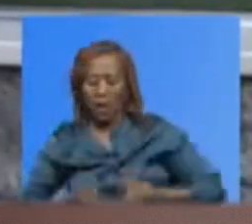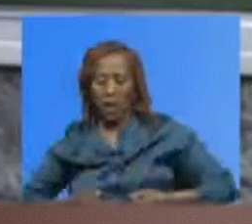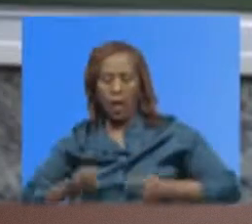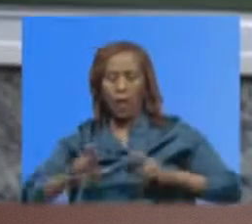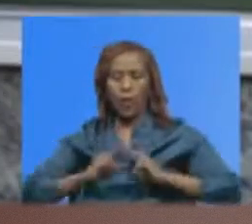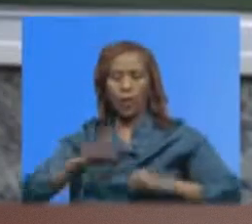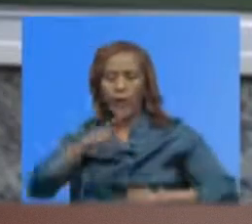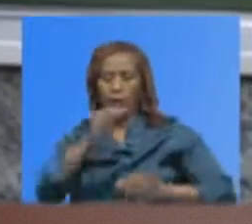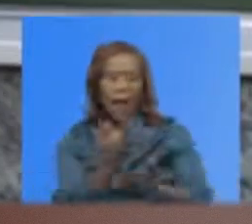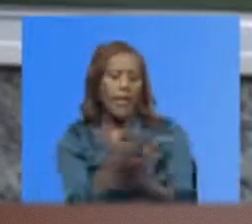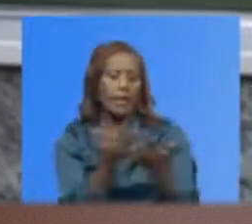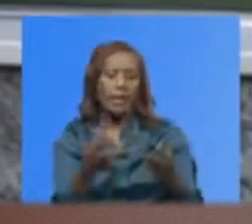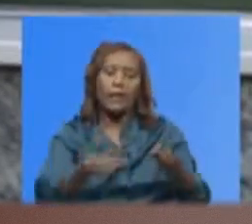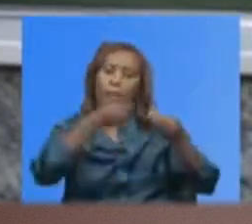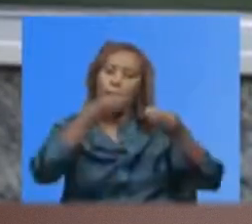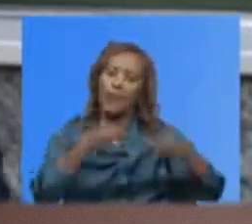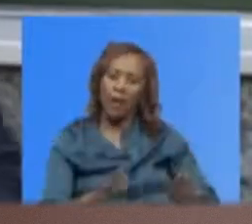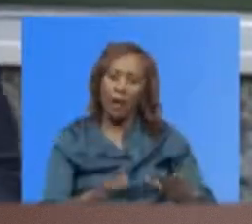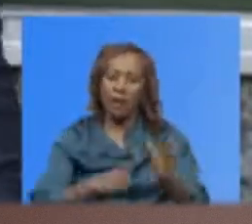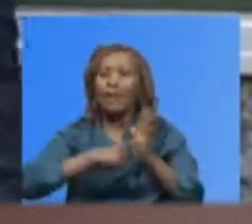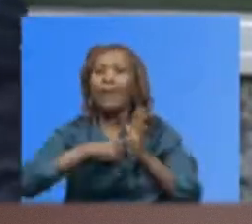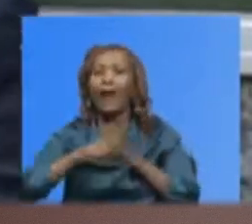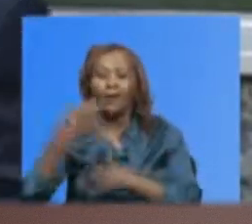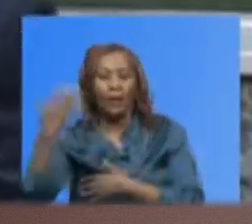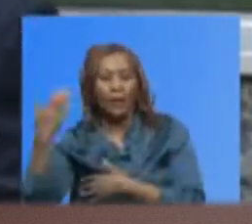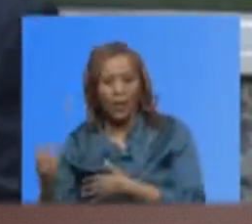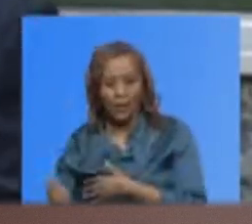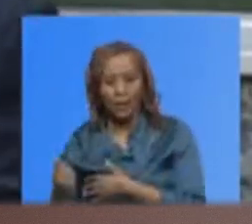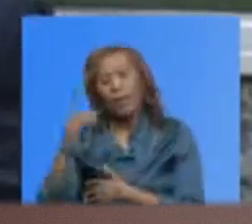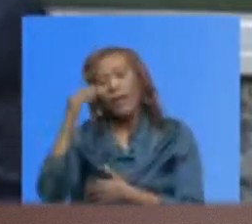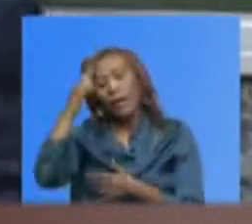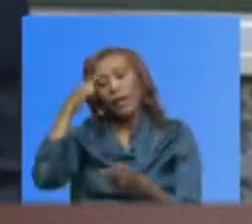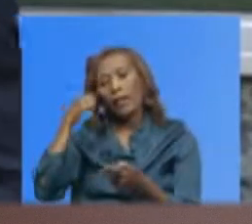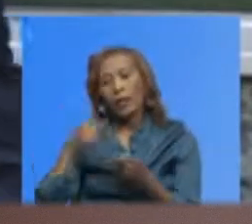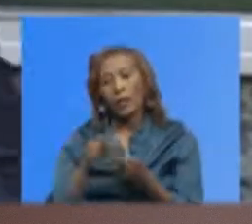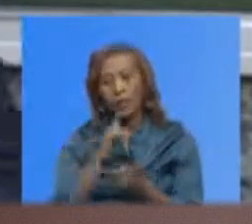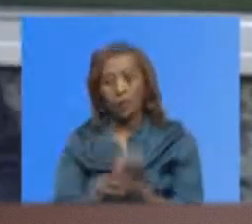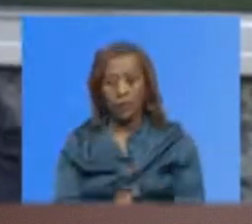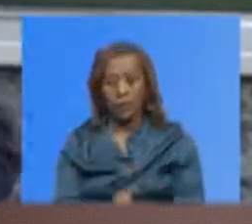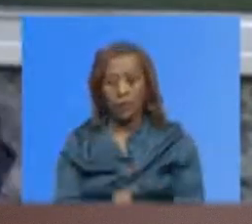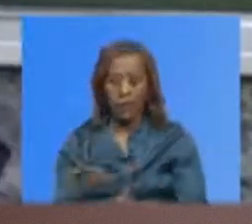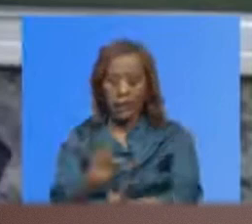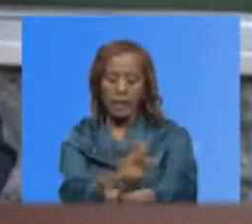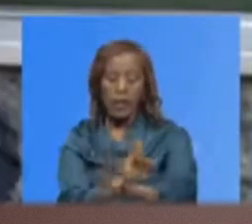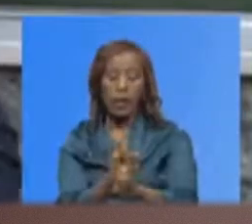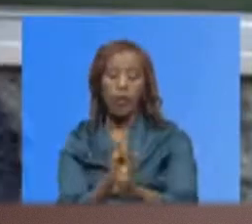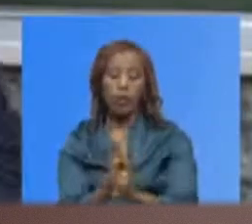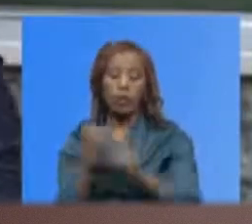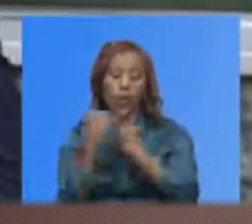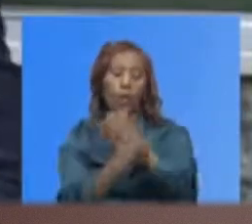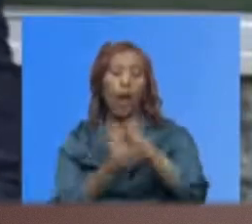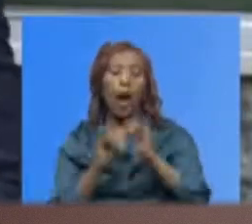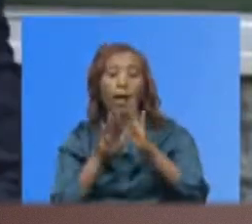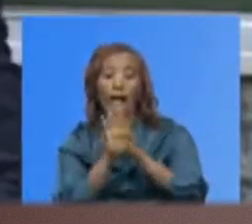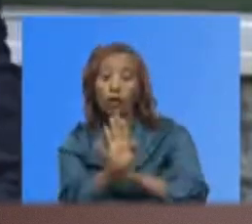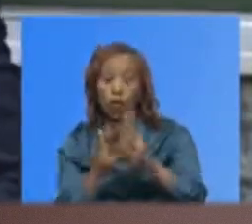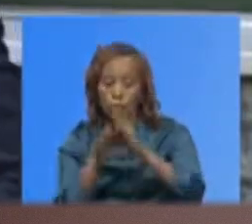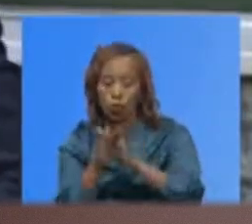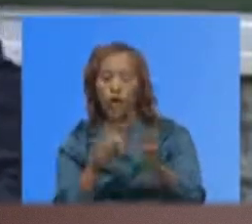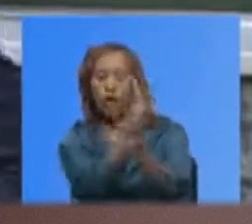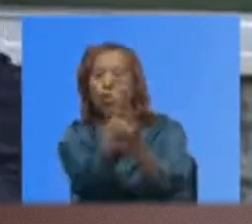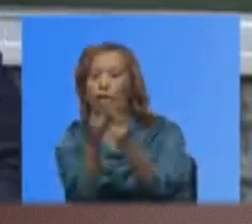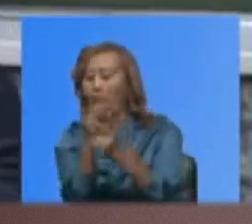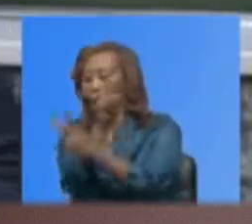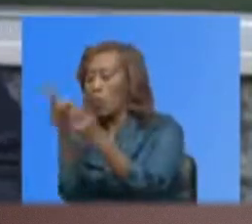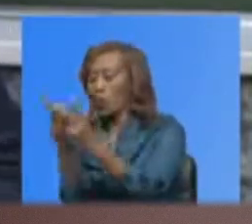ለህይወት እና ንብረት መጥፋት ተዳርገው እንደነበር ይታወሳል። ዜጎች በሀገራቸው ውስጥ ከቦታ